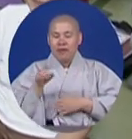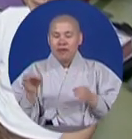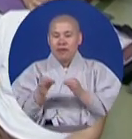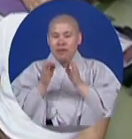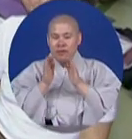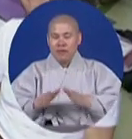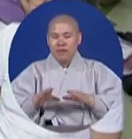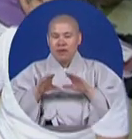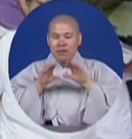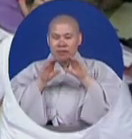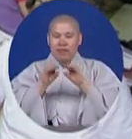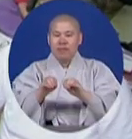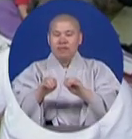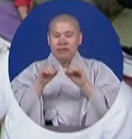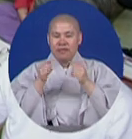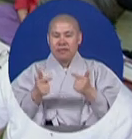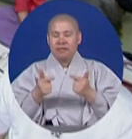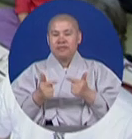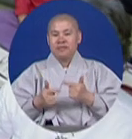한순간도 멈추는 데가 없습니다. 이게.